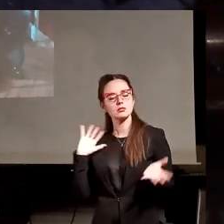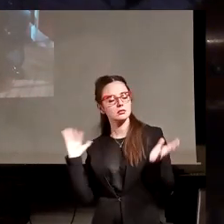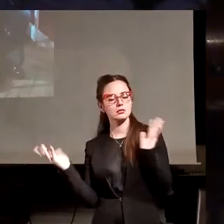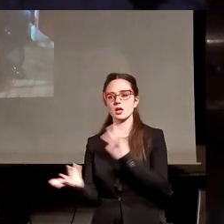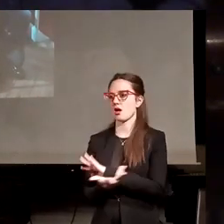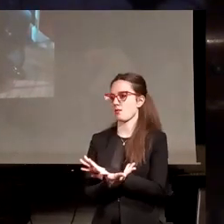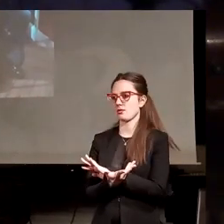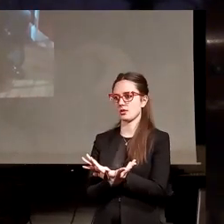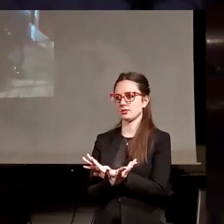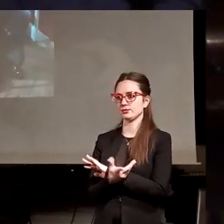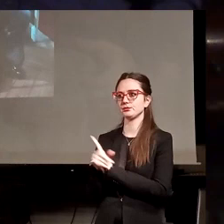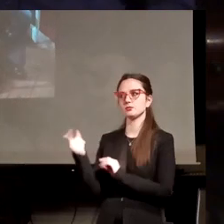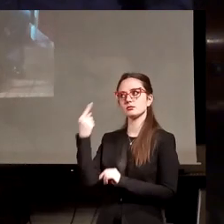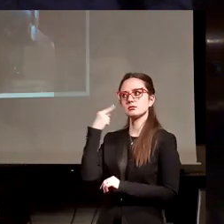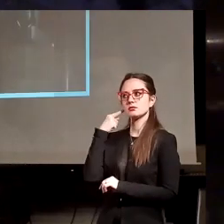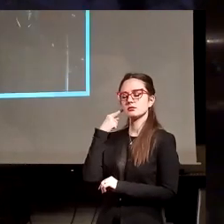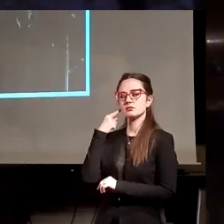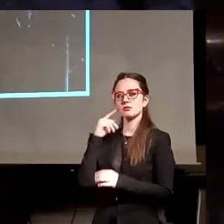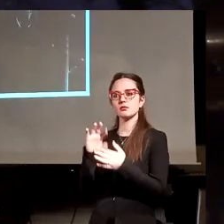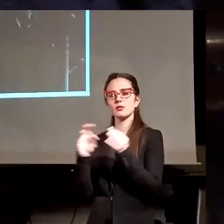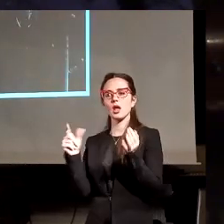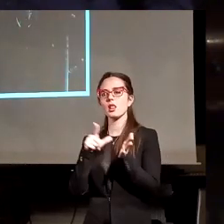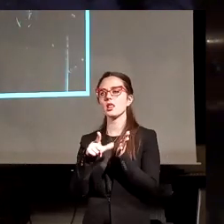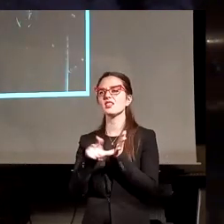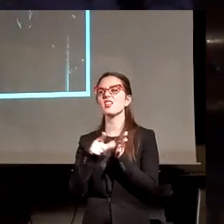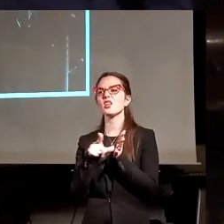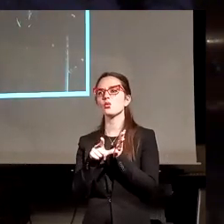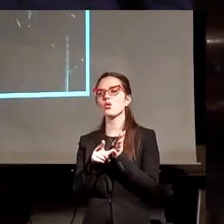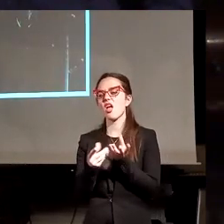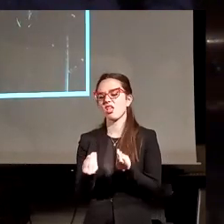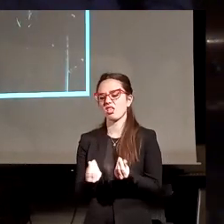lui disse questa natura parassitaria